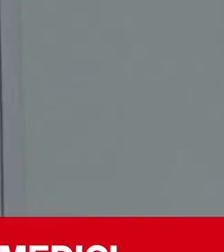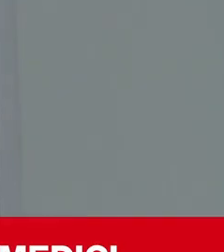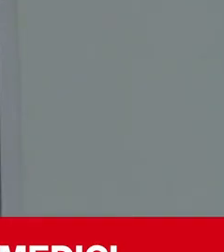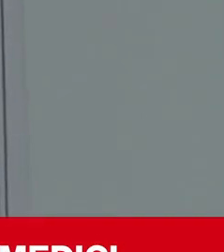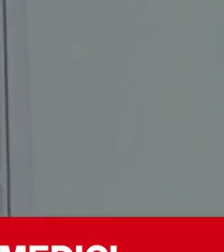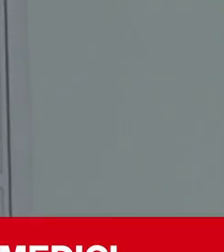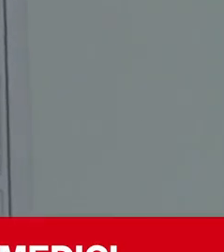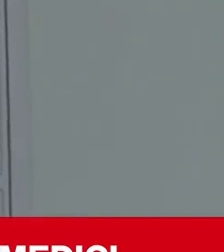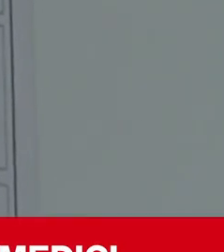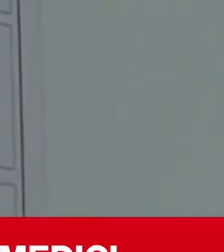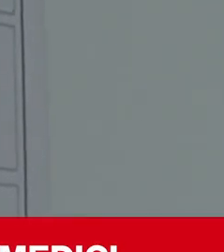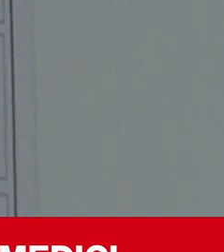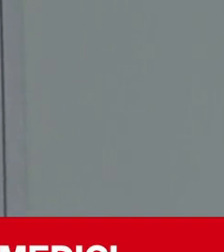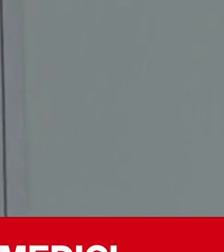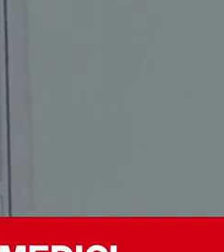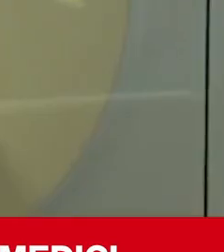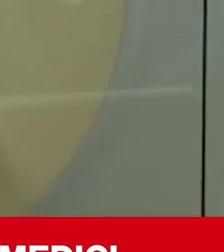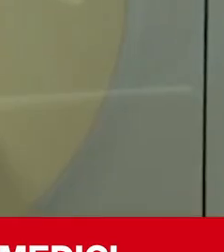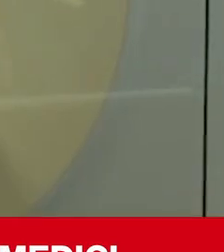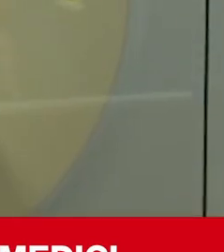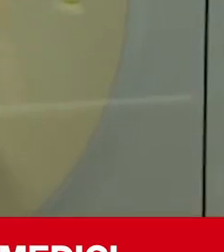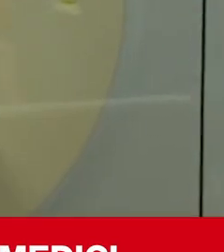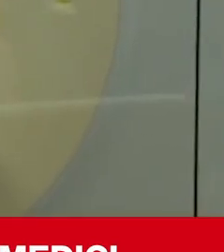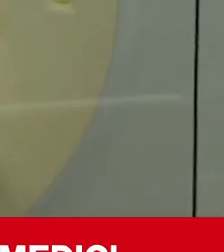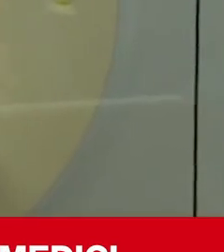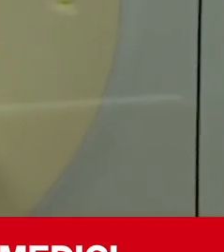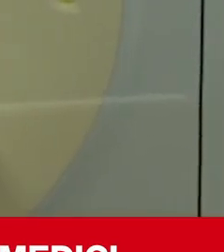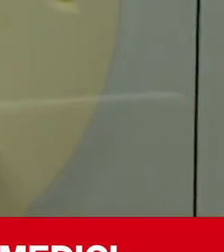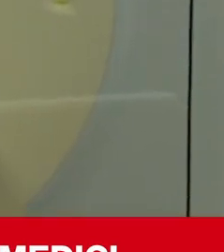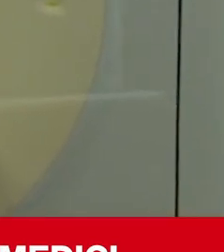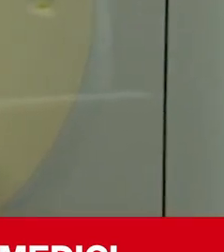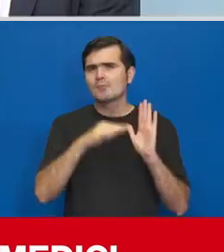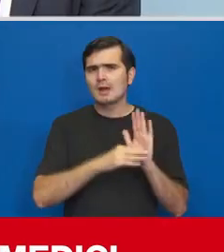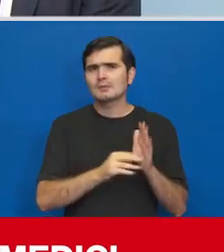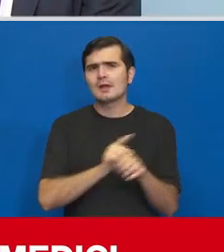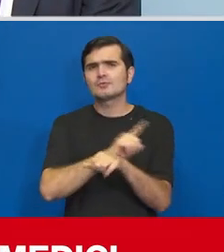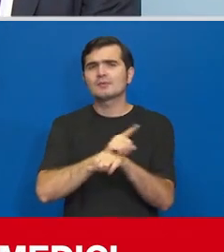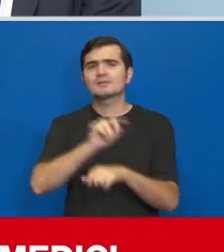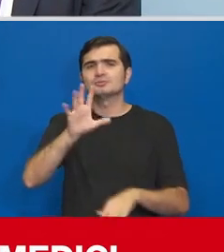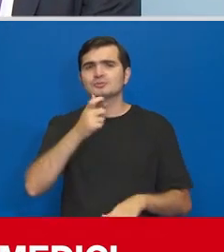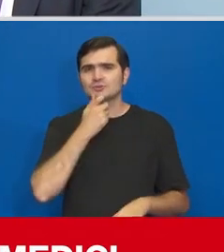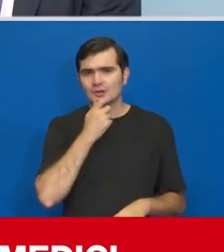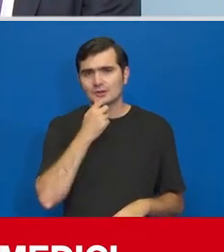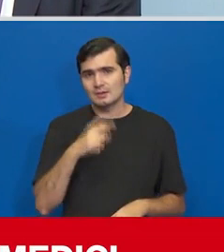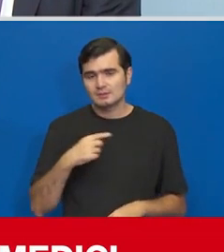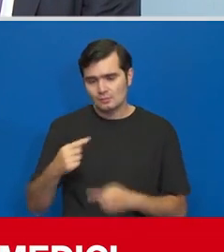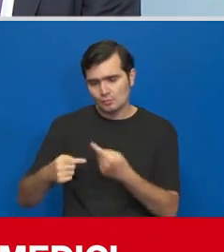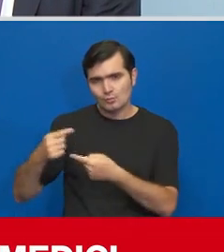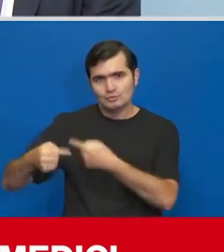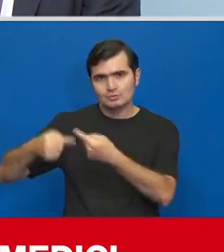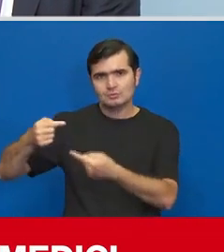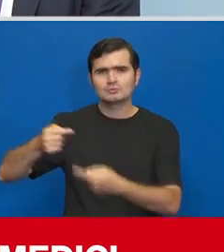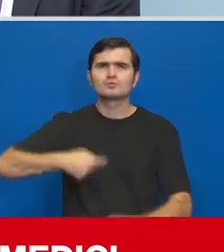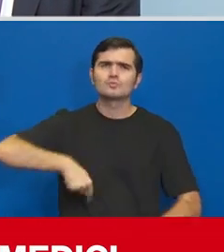o zi la alta, ci sunt necesari ani buni pentru schimbare. E un plan care durează 5 ani. E un proces. Noi